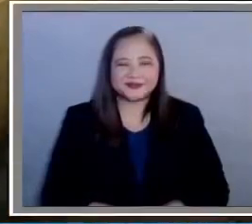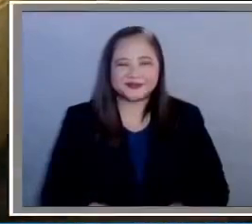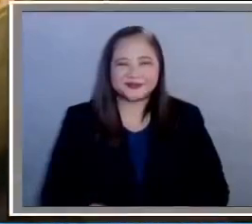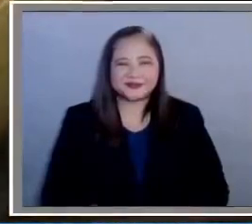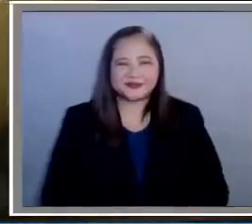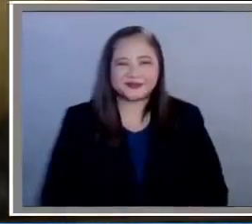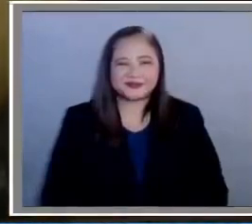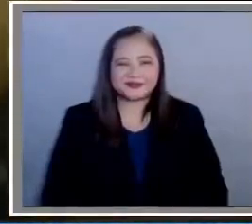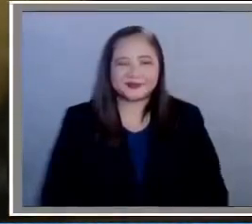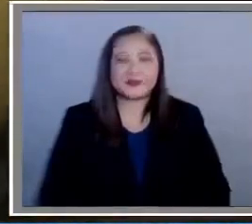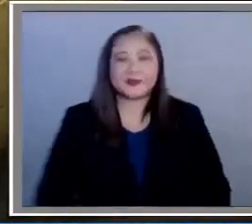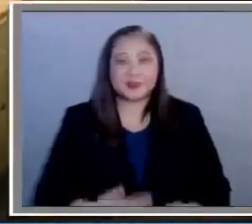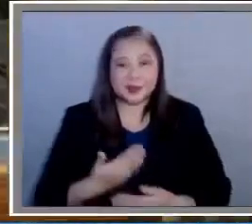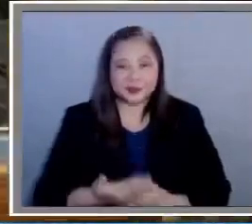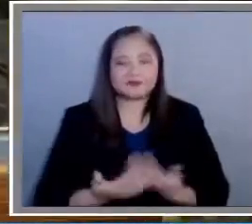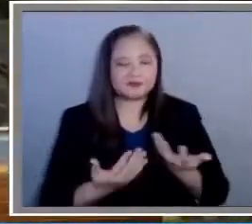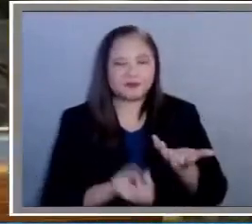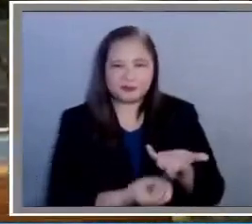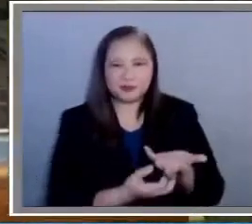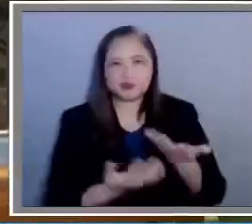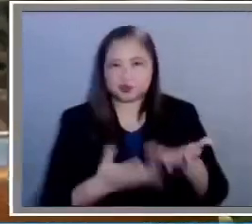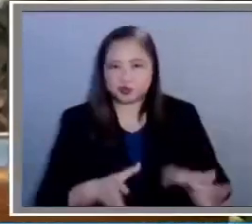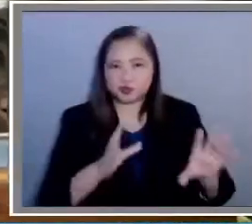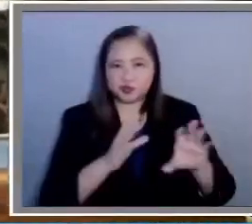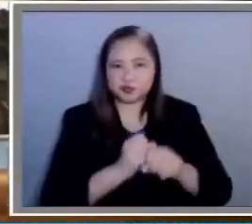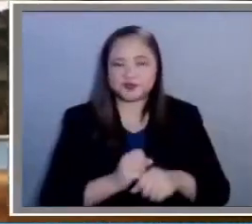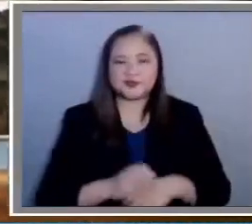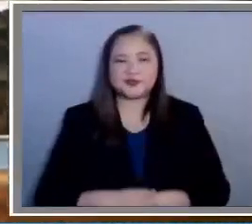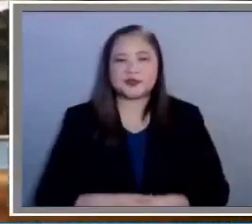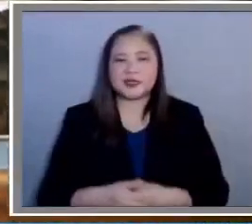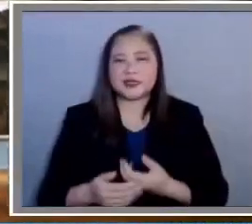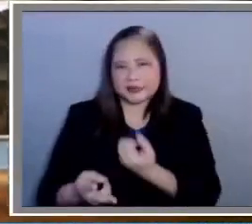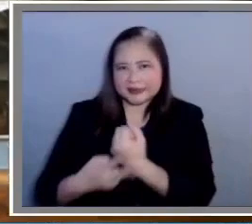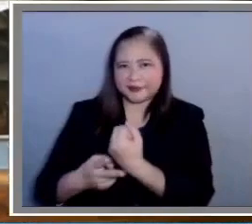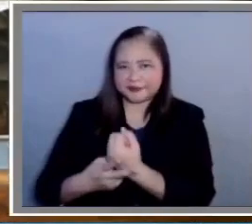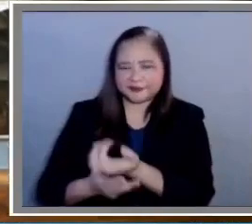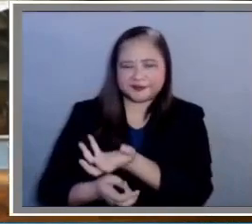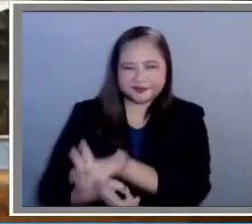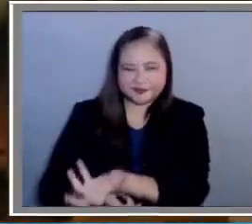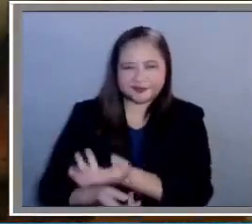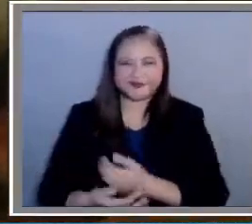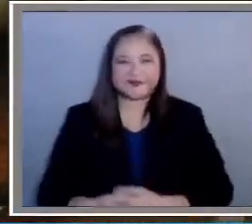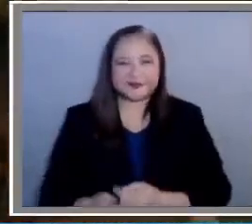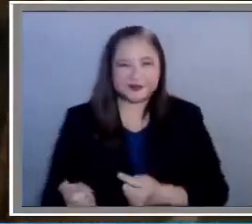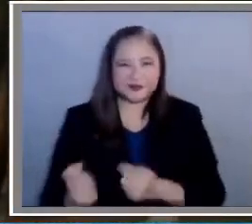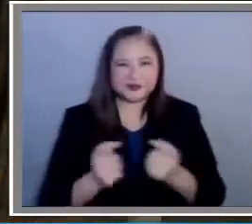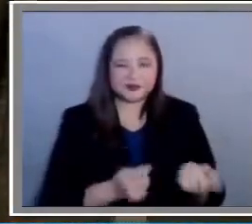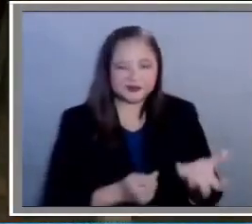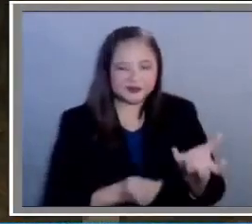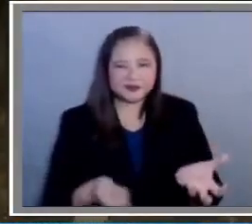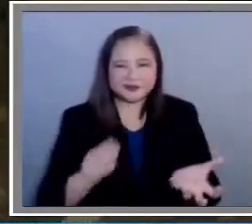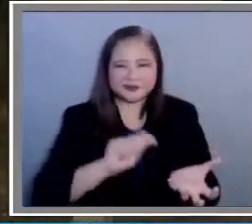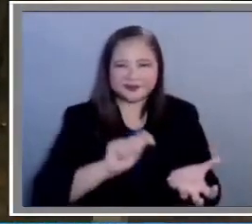Okay, luto na. Alright, lagyan natin dito. Yehey! Transfer. Sit.